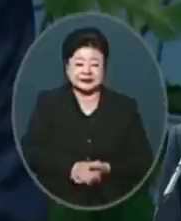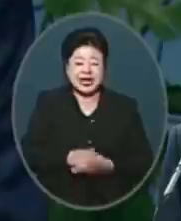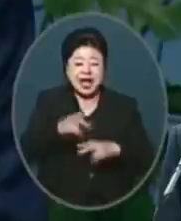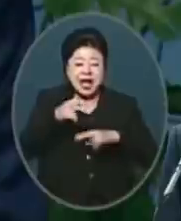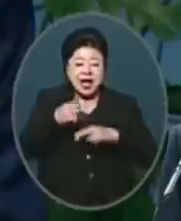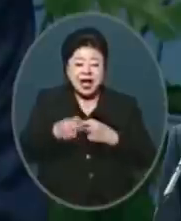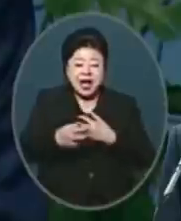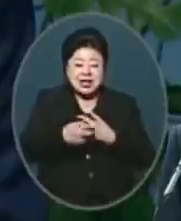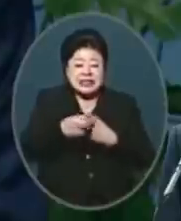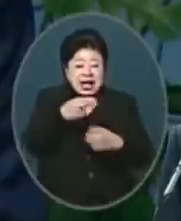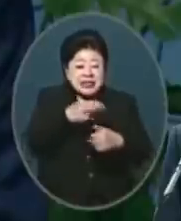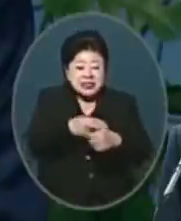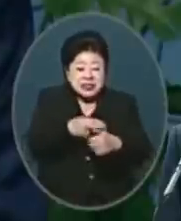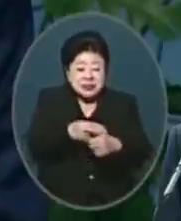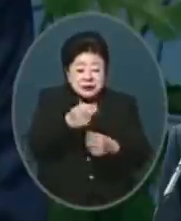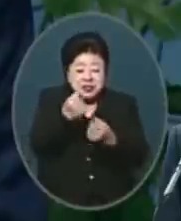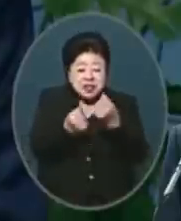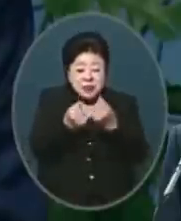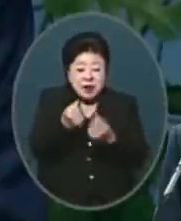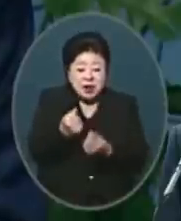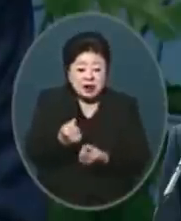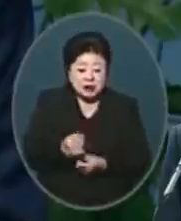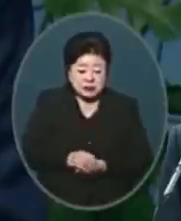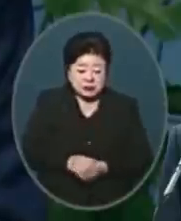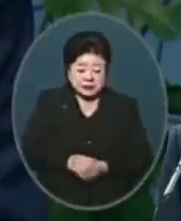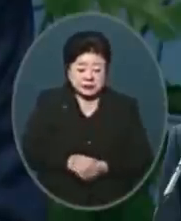의사들이 말한 설명을 들으면